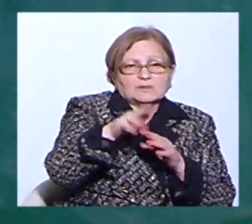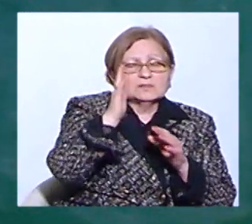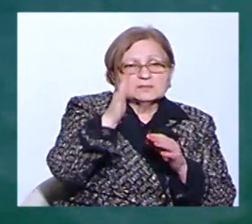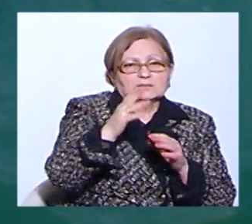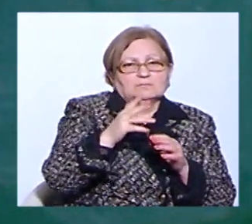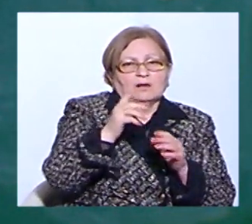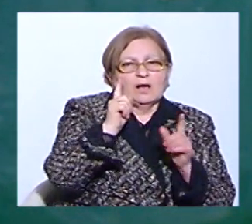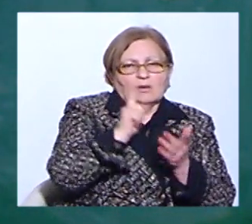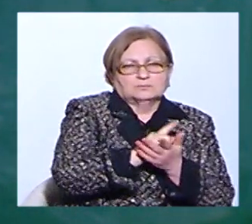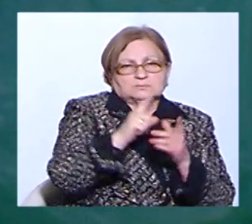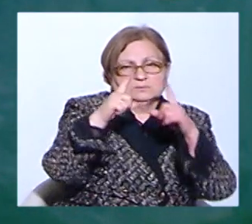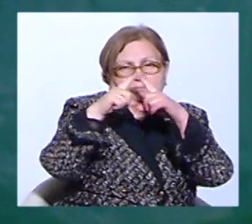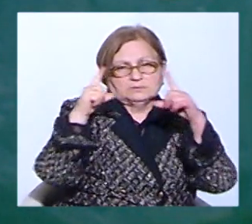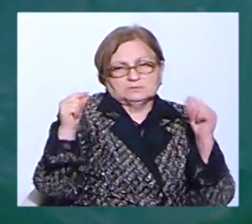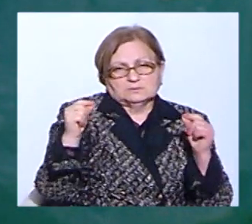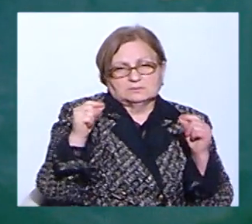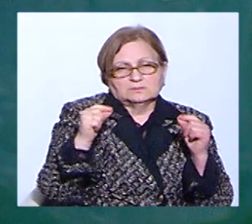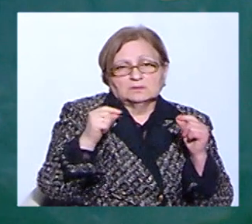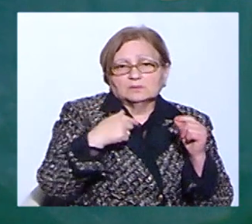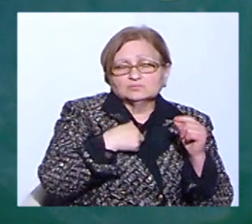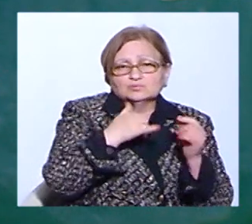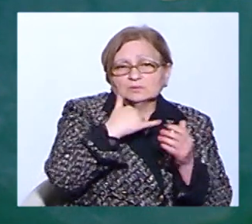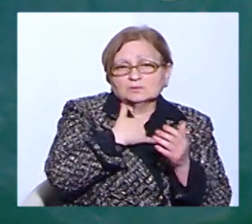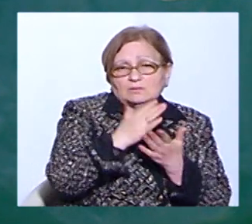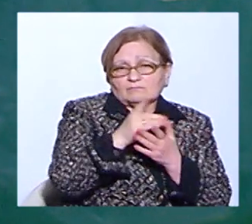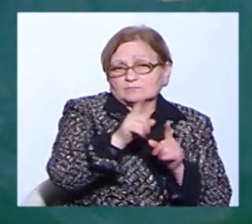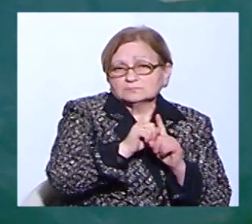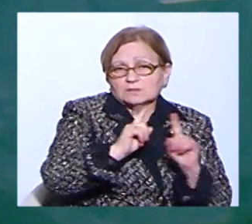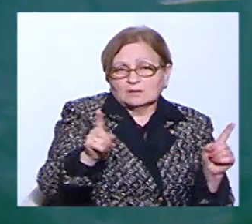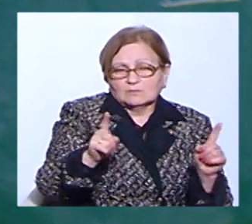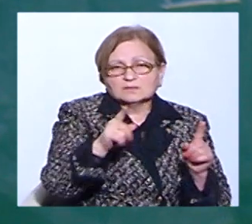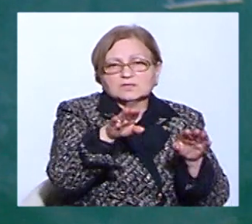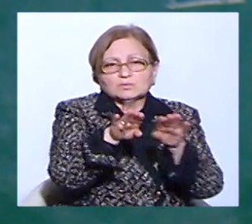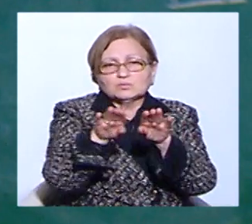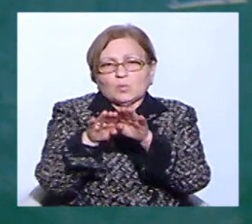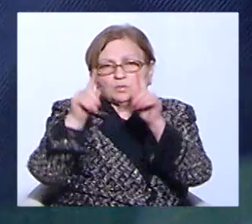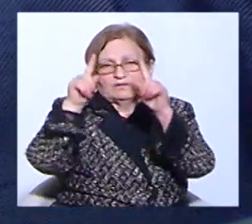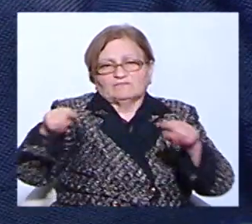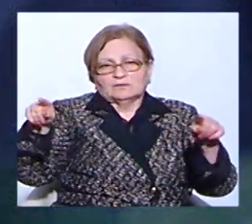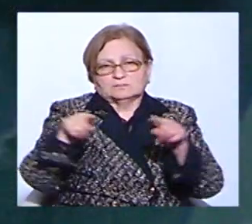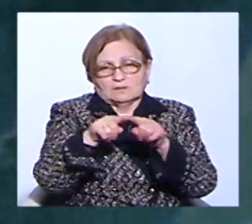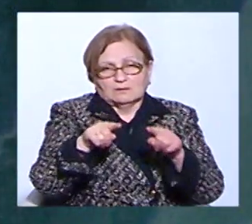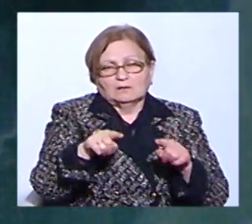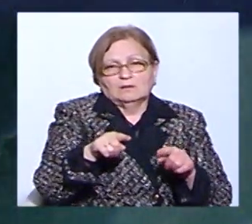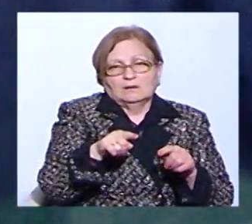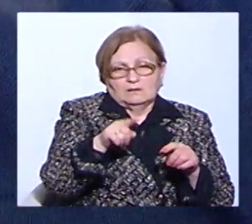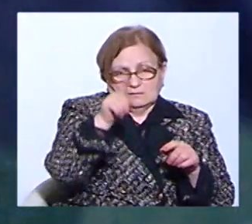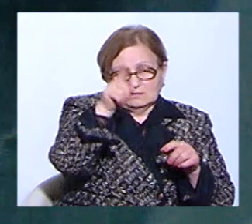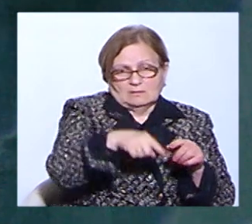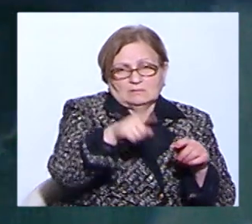სამკუთხედი. ამ კონკრეტულ ამოცანაში ჩვენ გვაქვს განსაკუთრებული სამკუთხედი, ტოლგვერდა სამკუთხედი, რაც ნიშნავს იმას, რომ აი